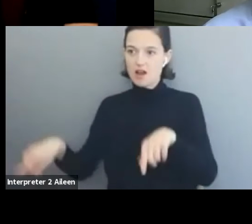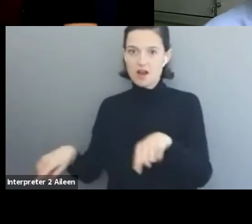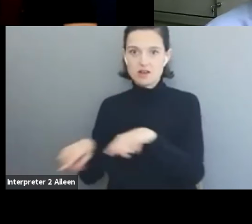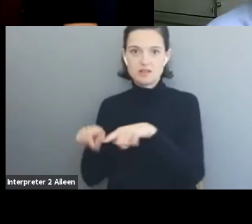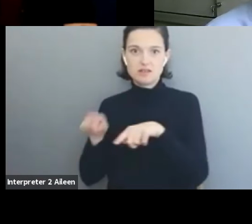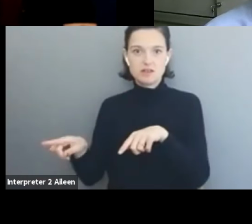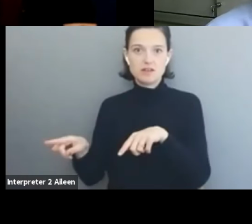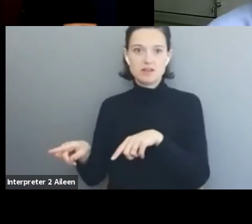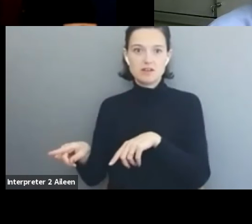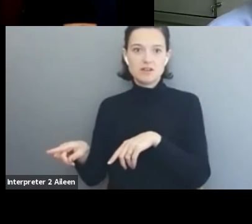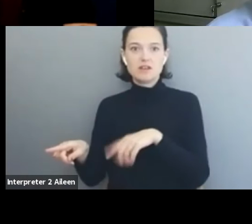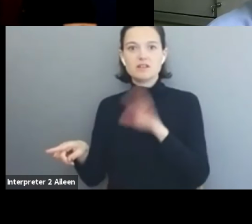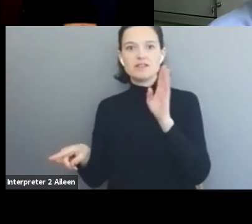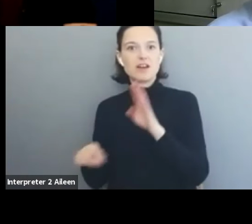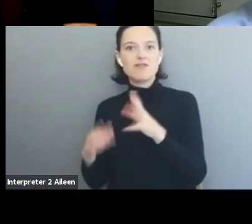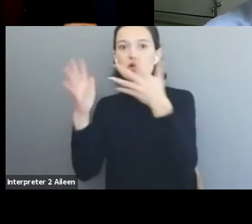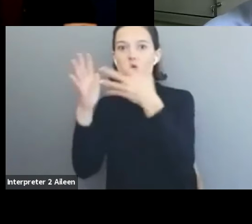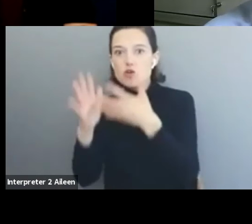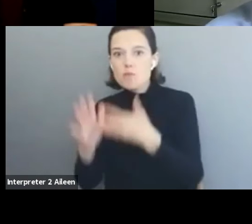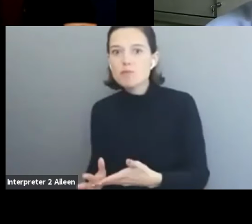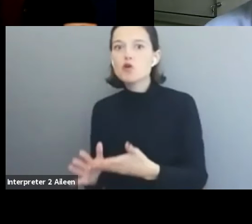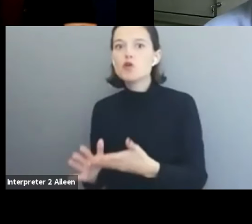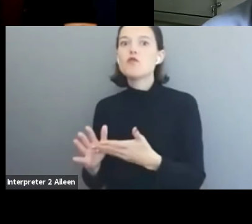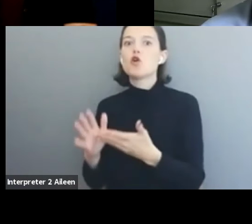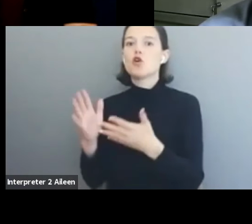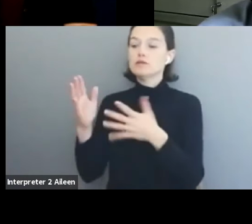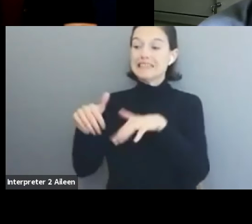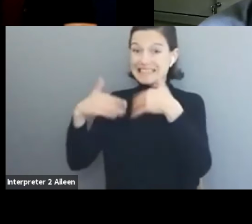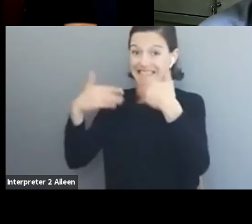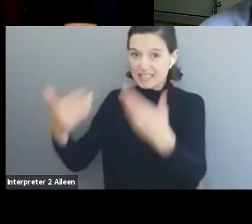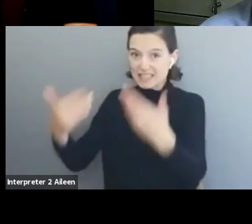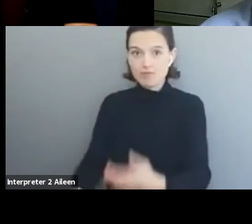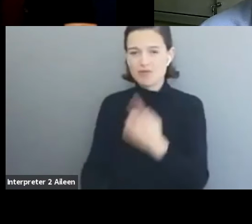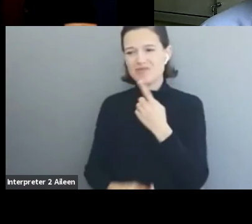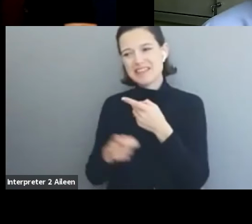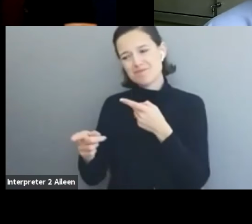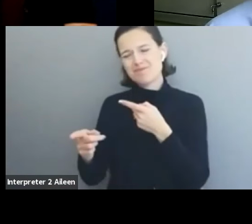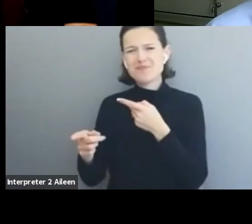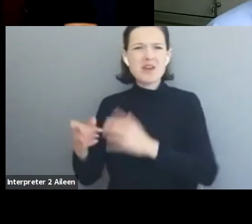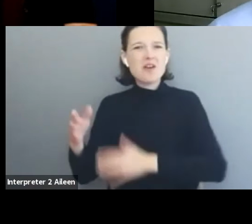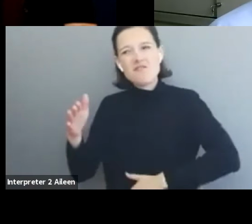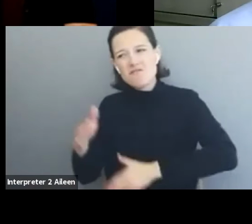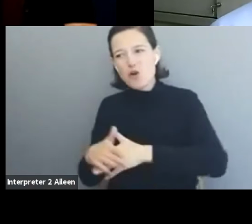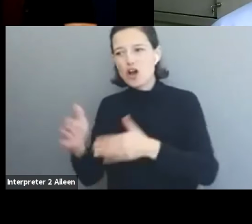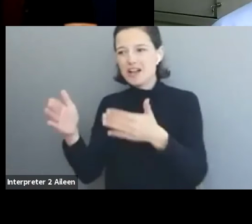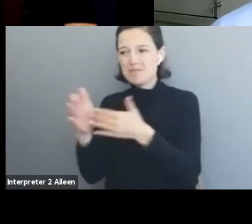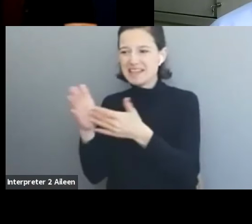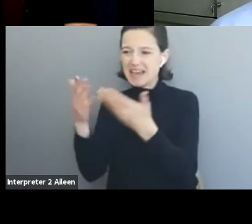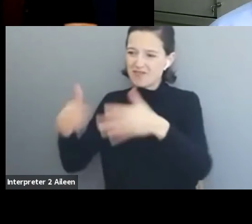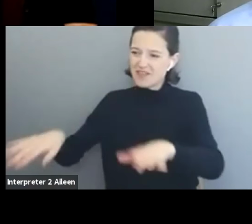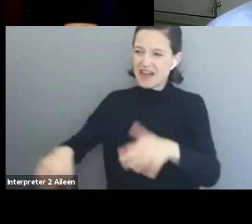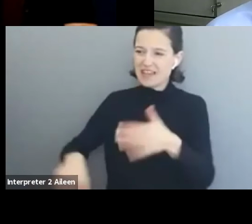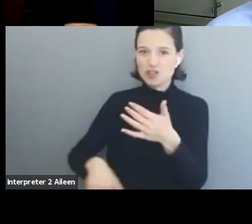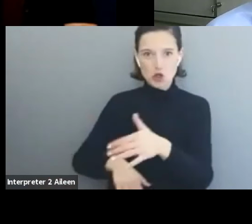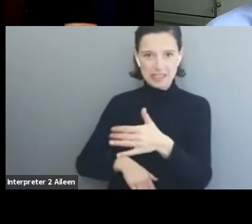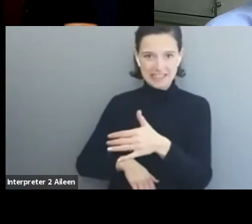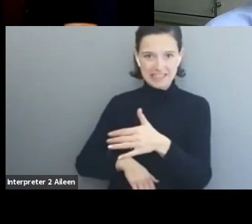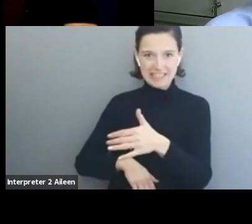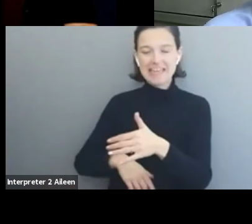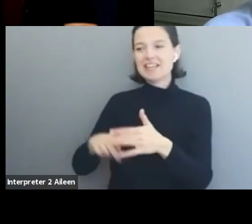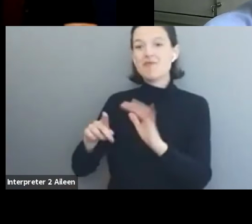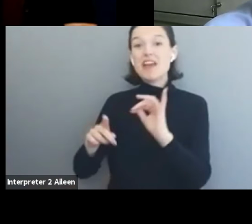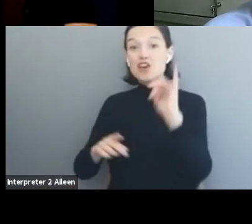AA konform prüfen, aber sagen, okay, wenn du nicht ganz barrierefrei bist, dann gibt es auch den Silver-Status und